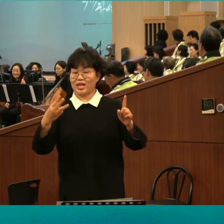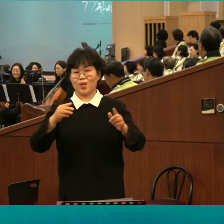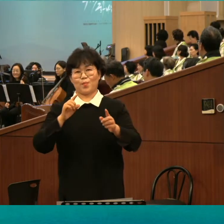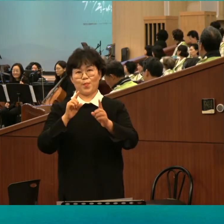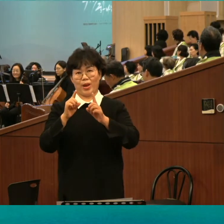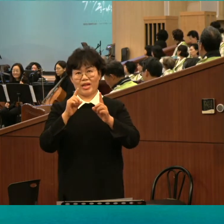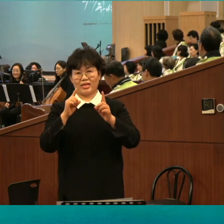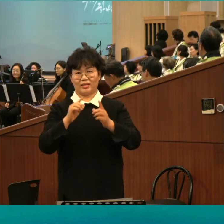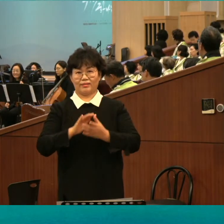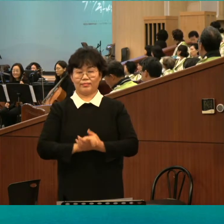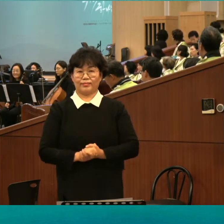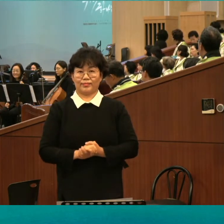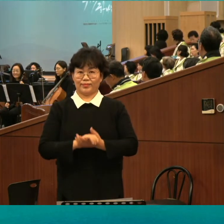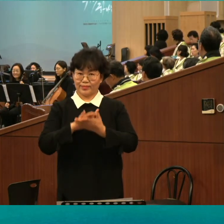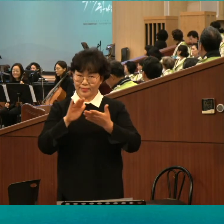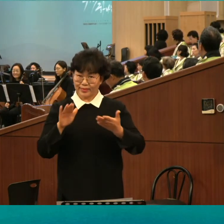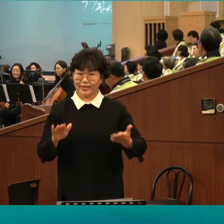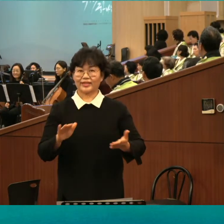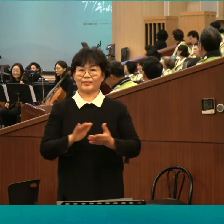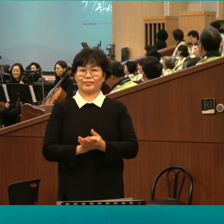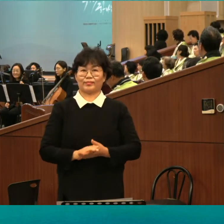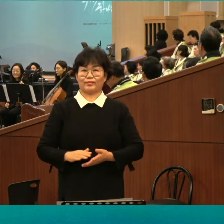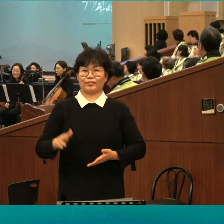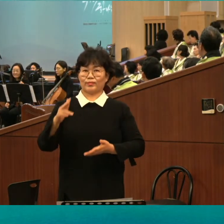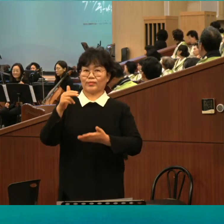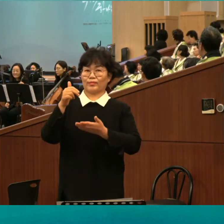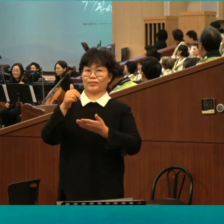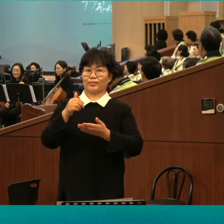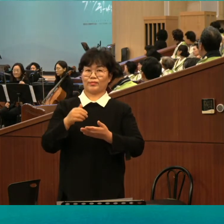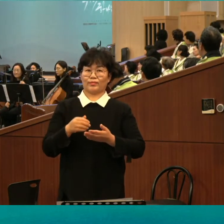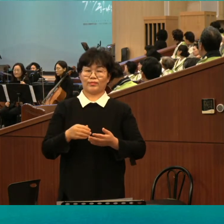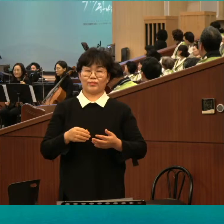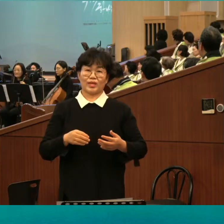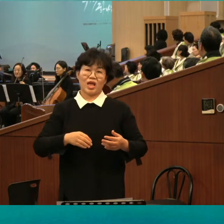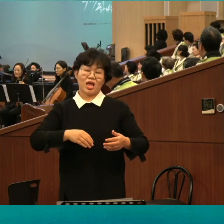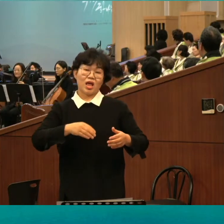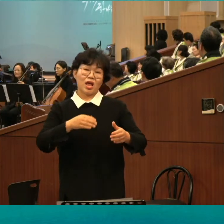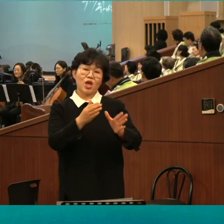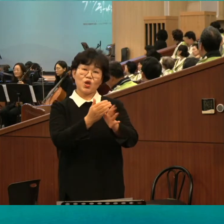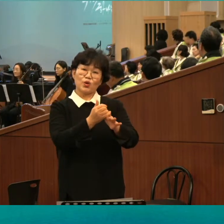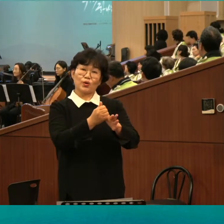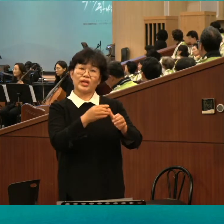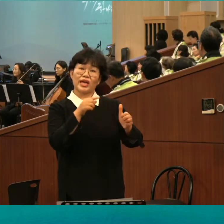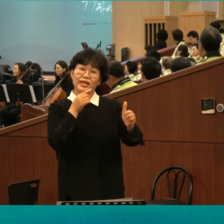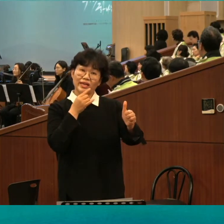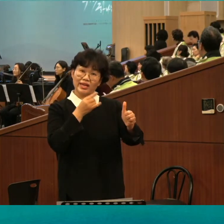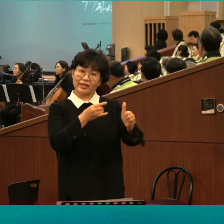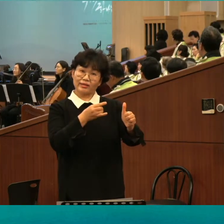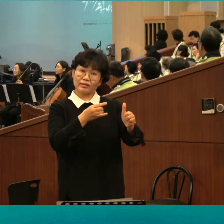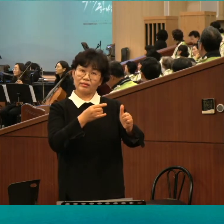3절 말씀입니다. 요나에게